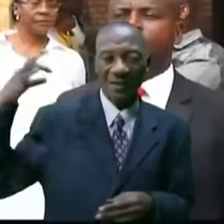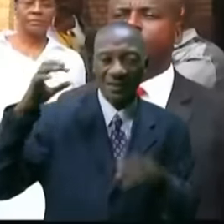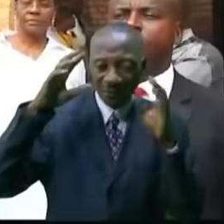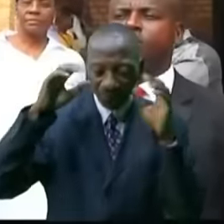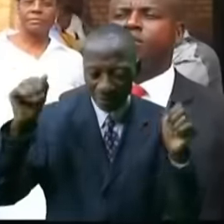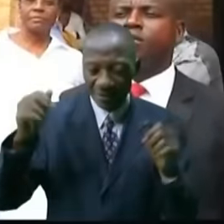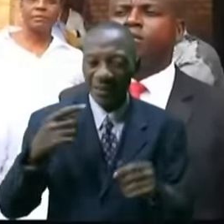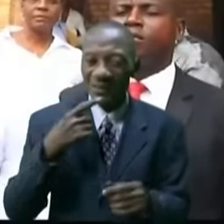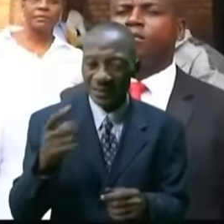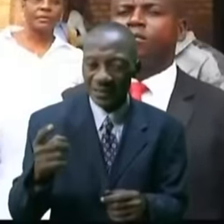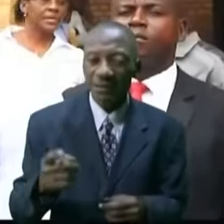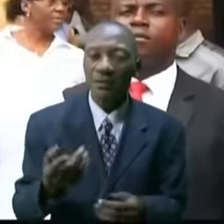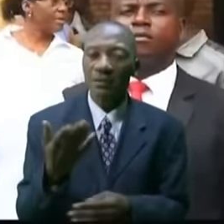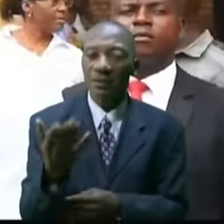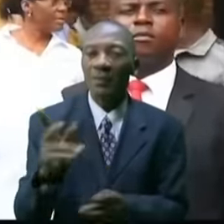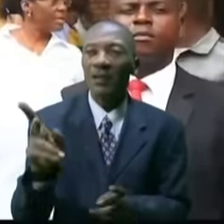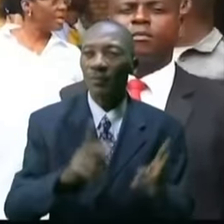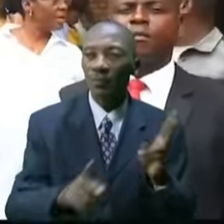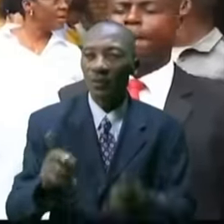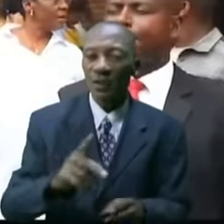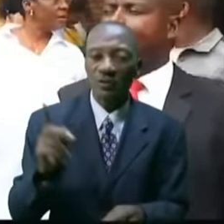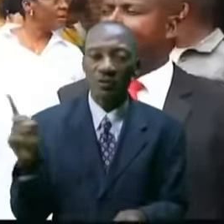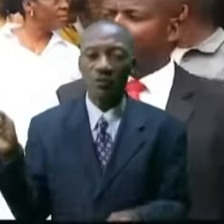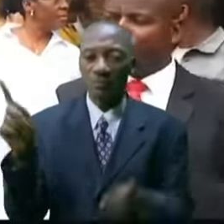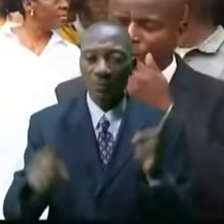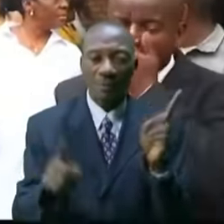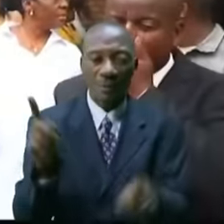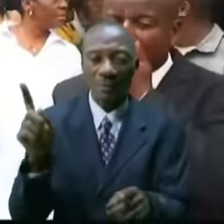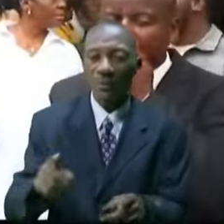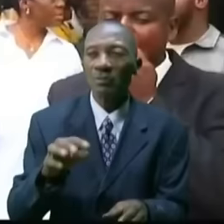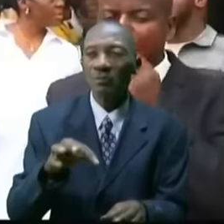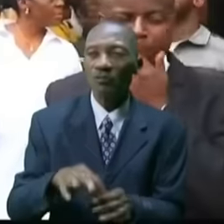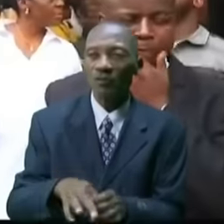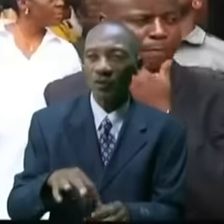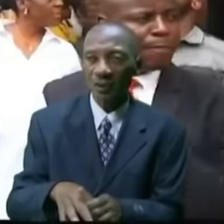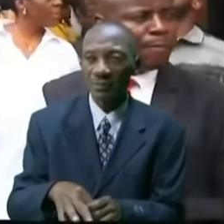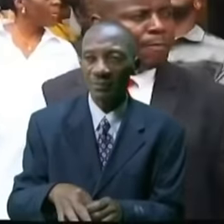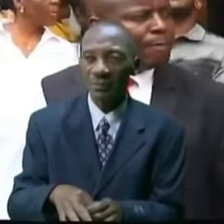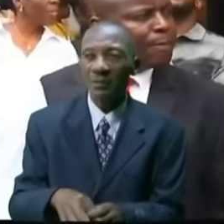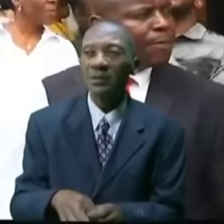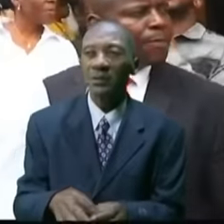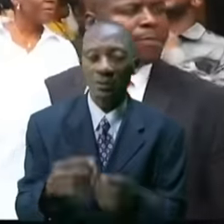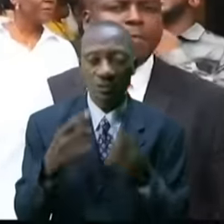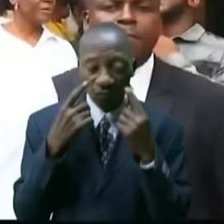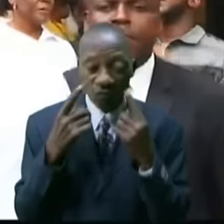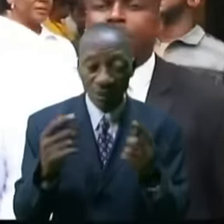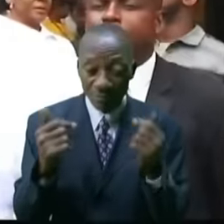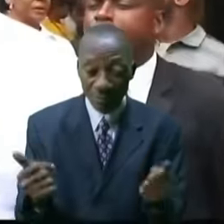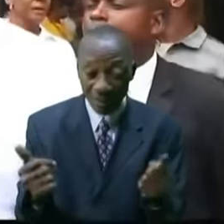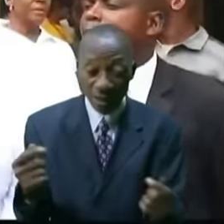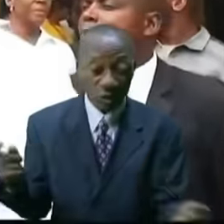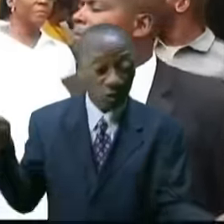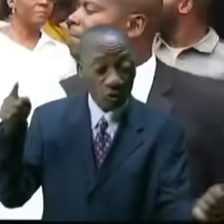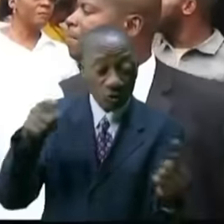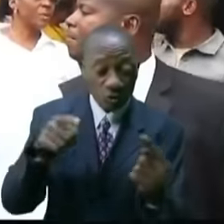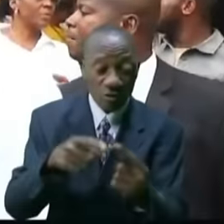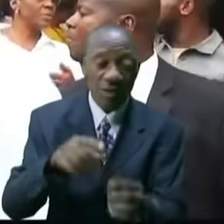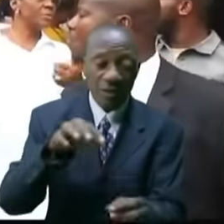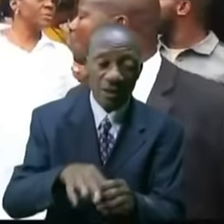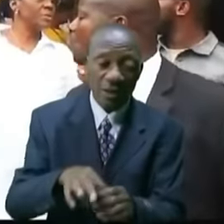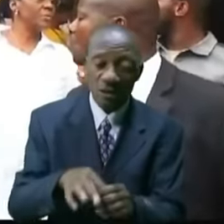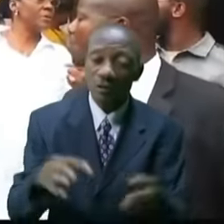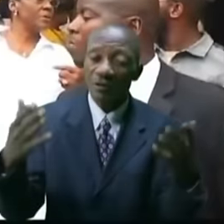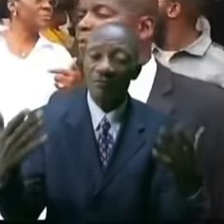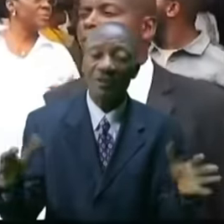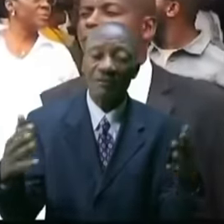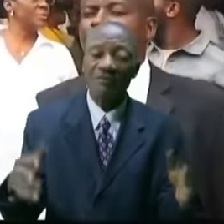notre droit en tant que Congolais et de veiller jusqu'à ce que le vote se termine dans de bonnes conditions, jusqu'au niveau